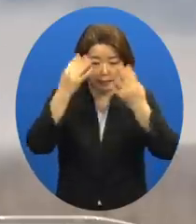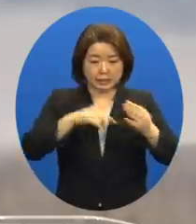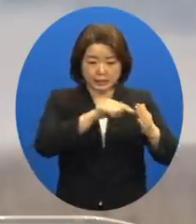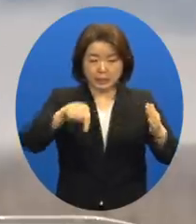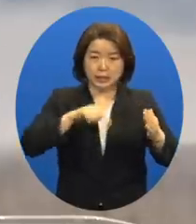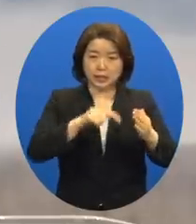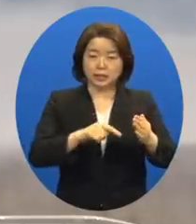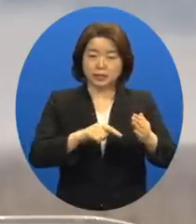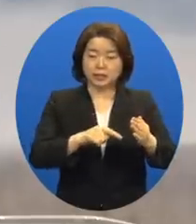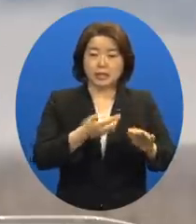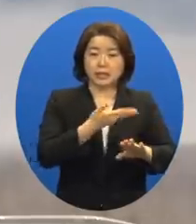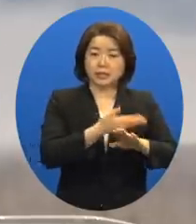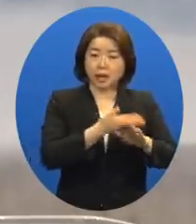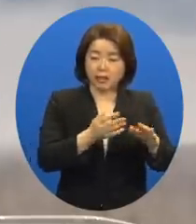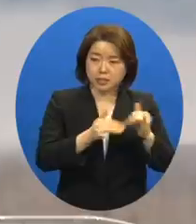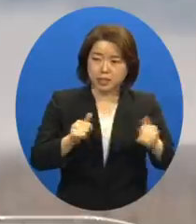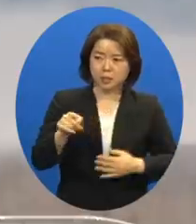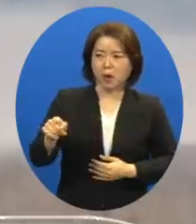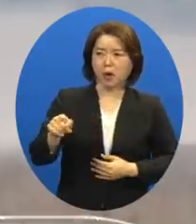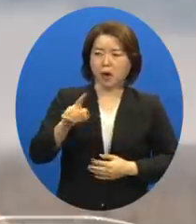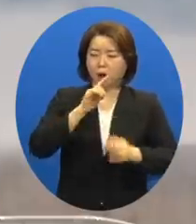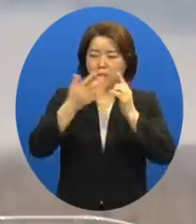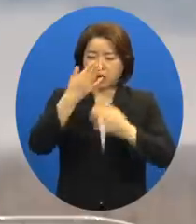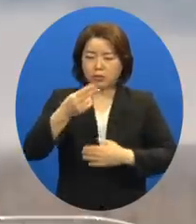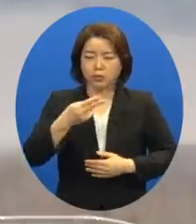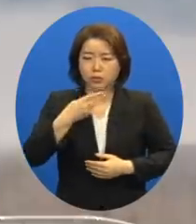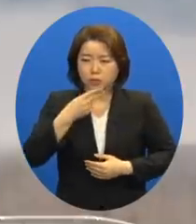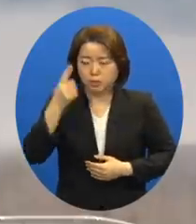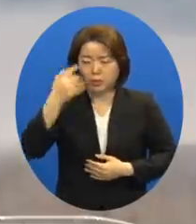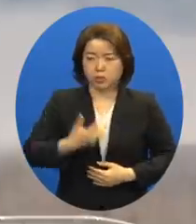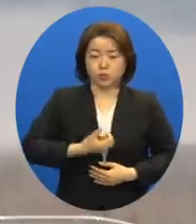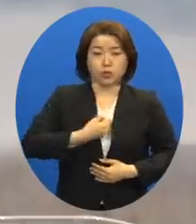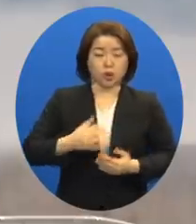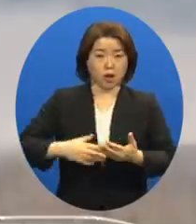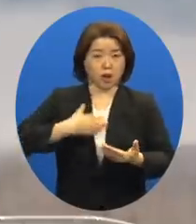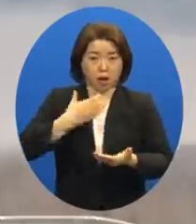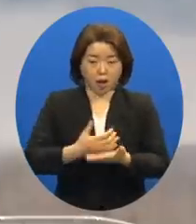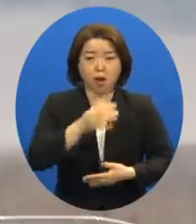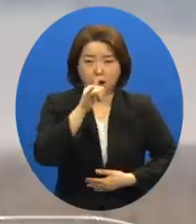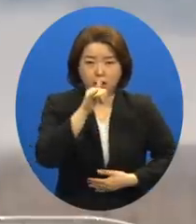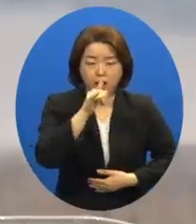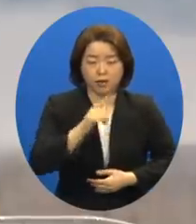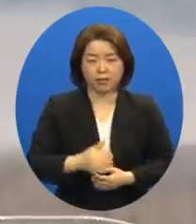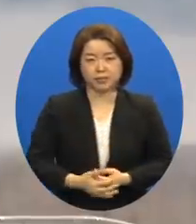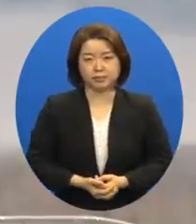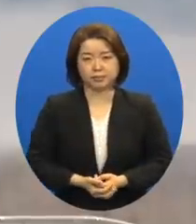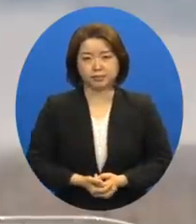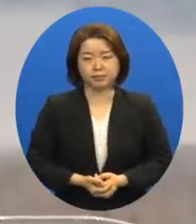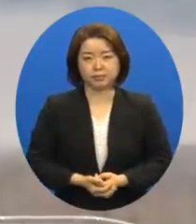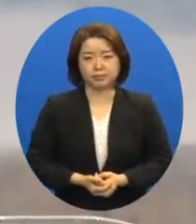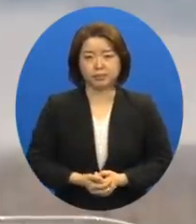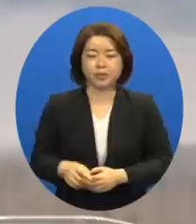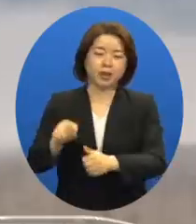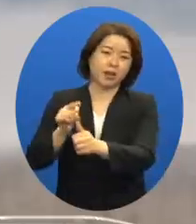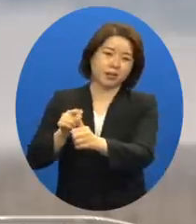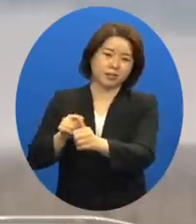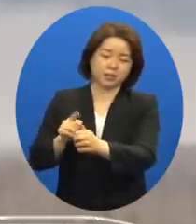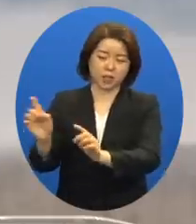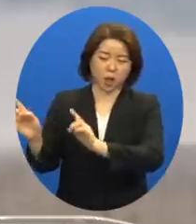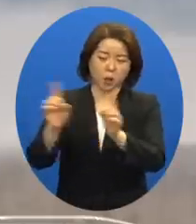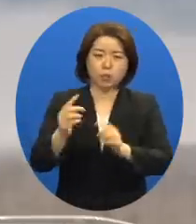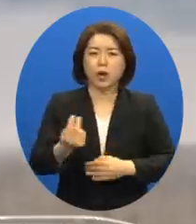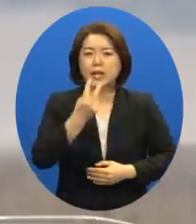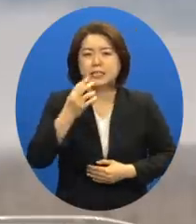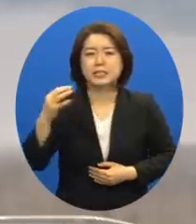동료들이 말할 수 없는 어떤 충격과 감동을 받았다는 것입니다. 그는 부활의 생명으로 살고